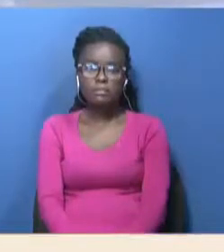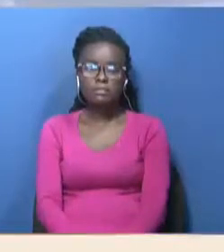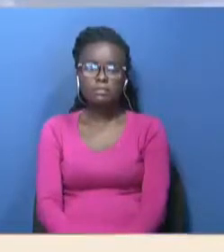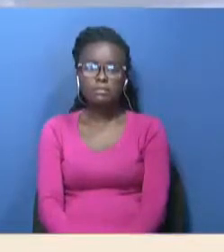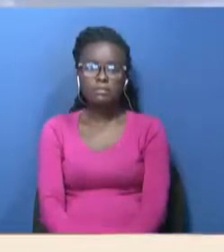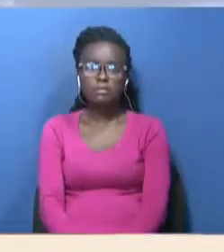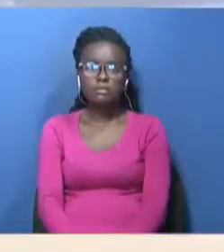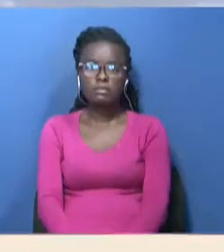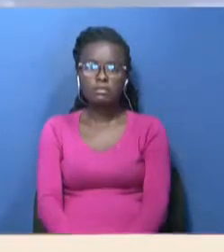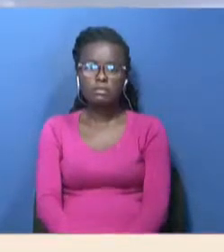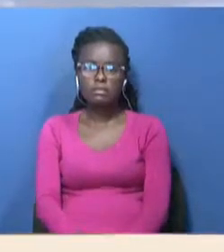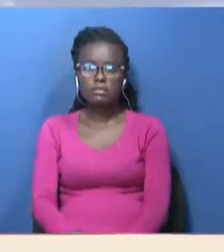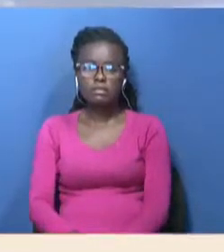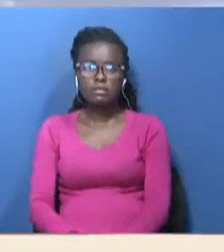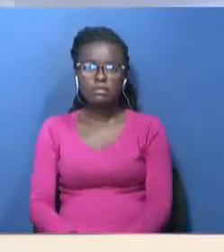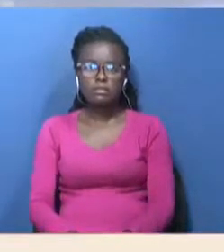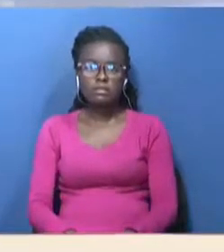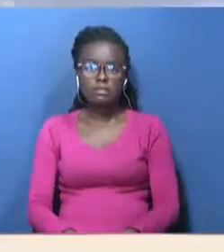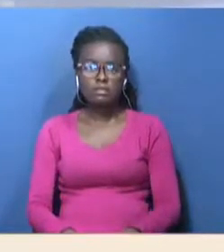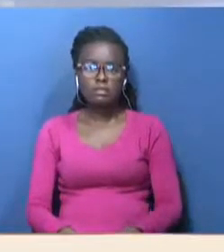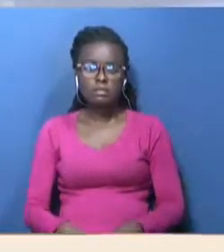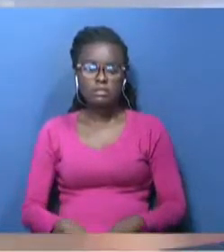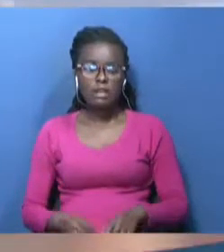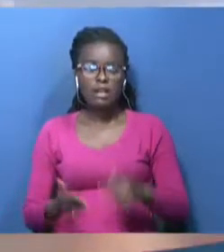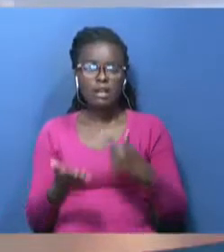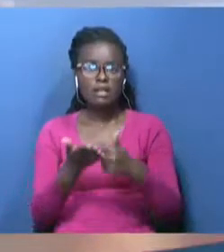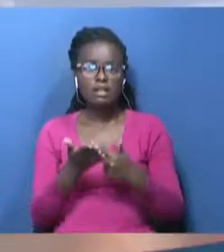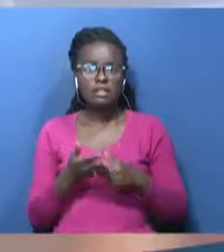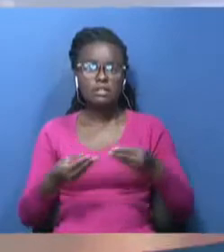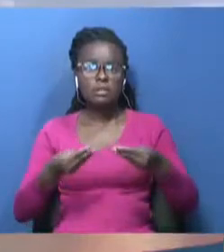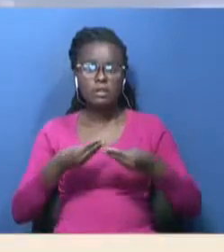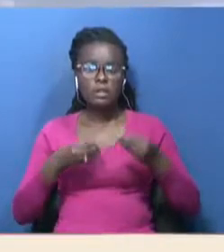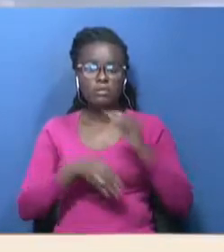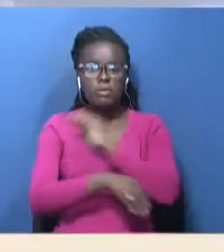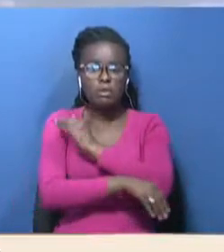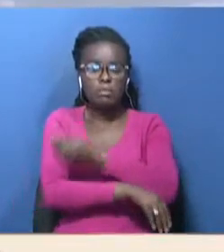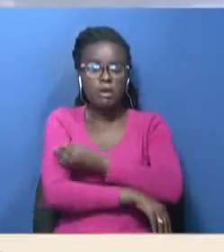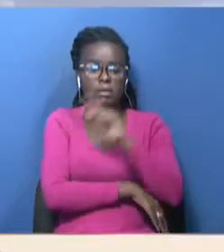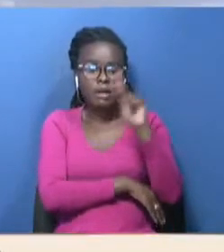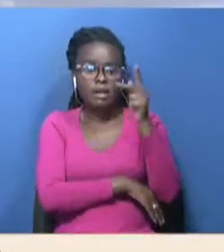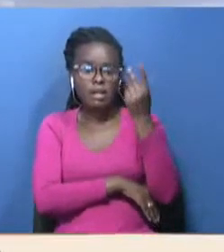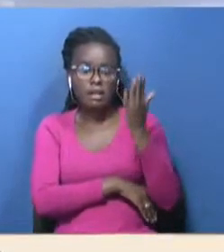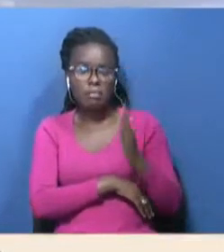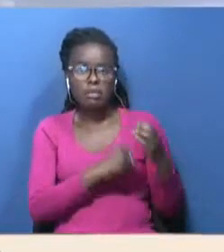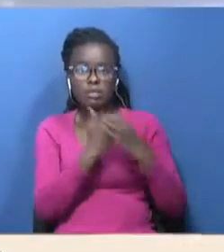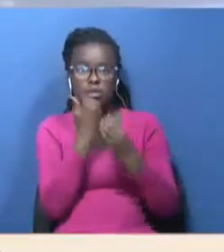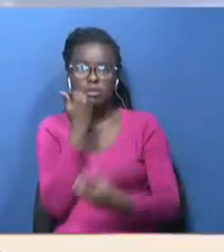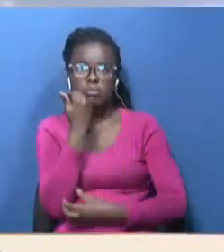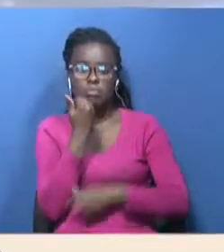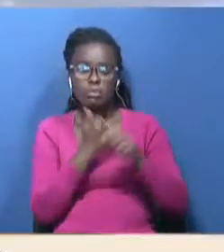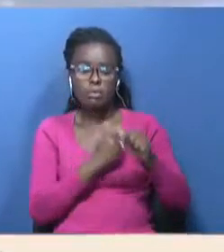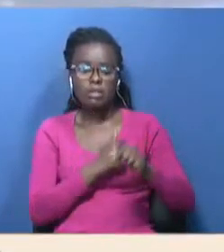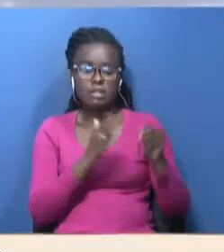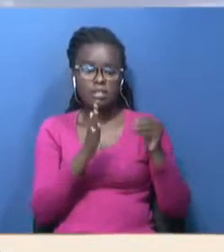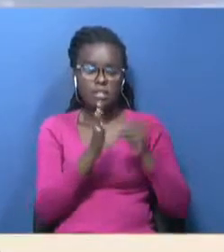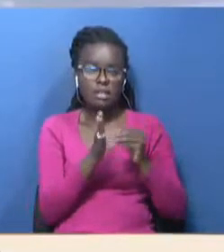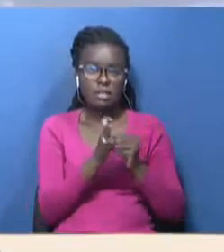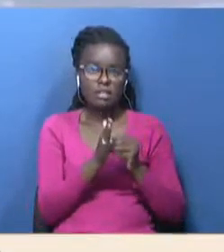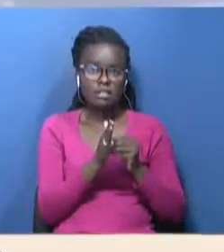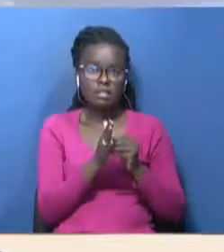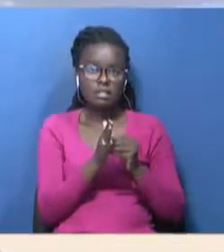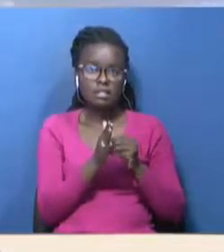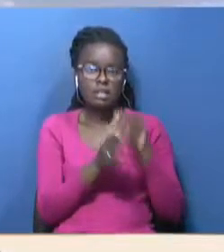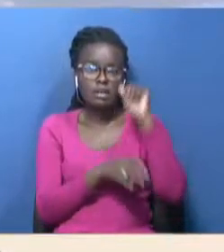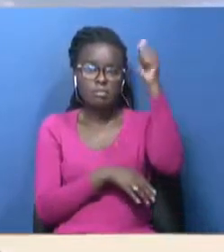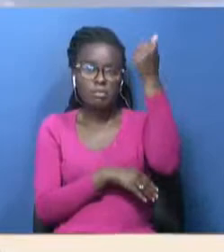Uria ugomeire bururi umanite na ndereti ya kuhe hinya a Kenya agikiro gia thi undu uria ni mugaru na matanya ma amwe ya ateti